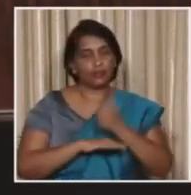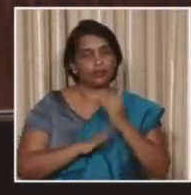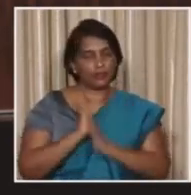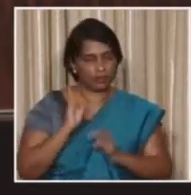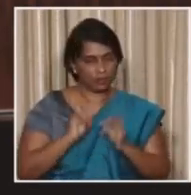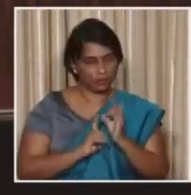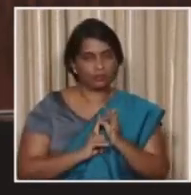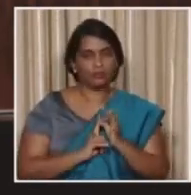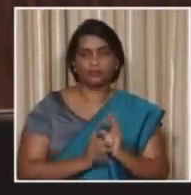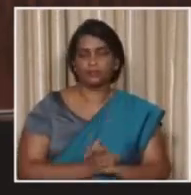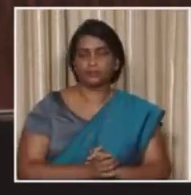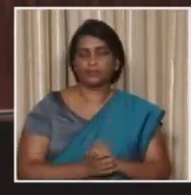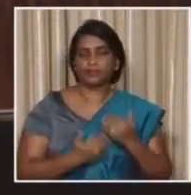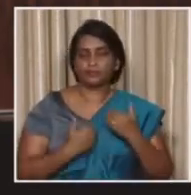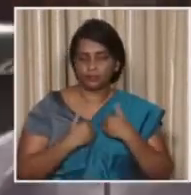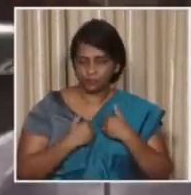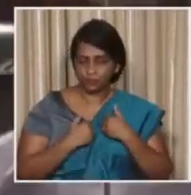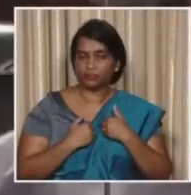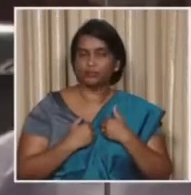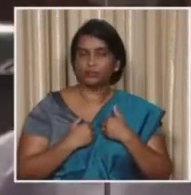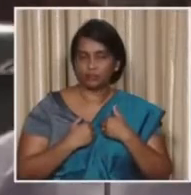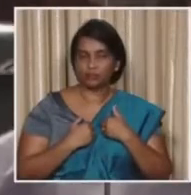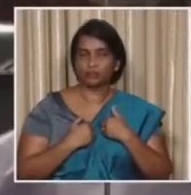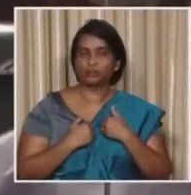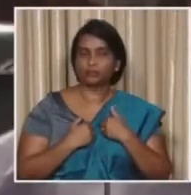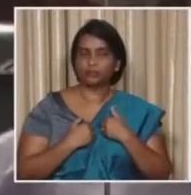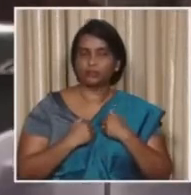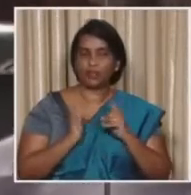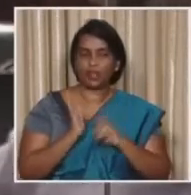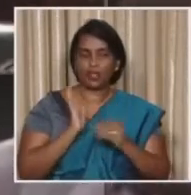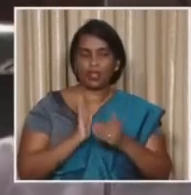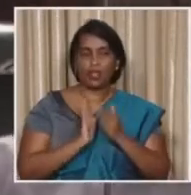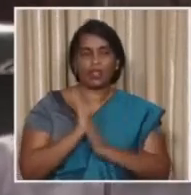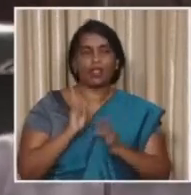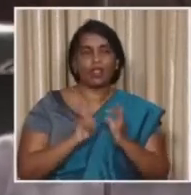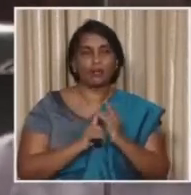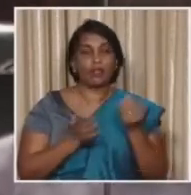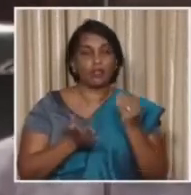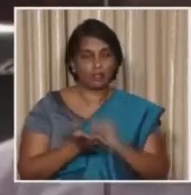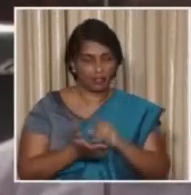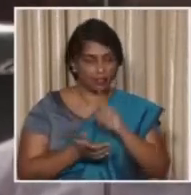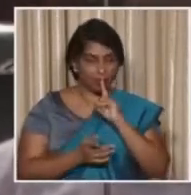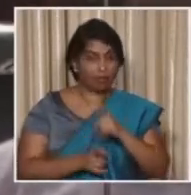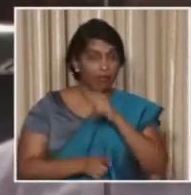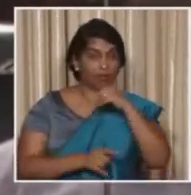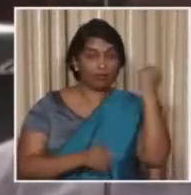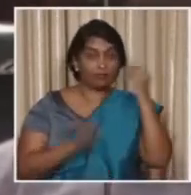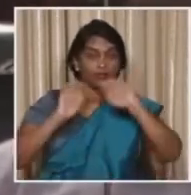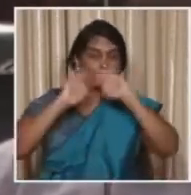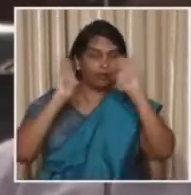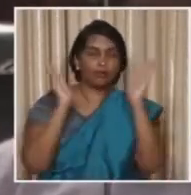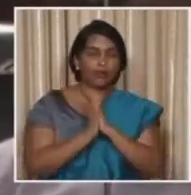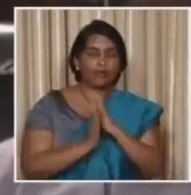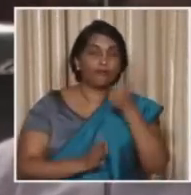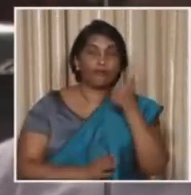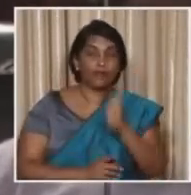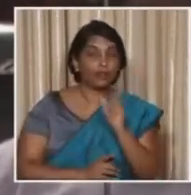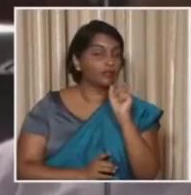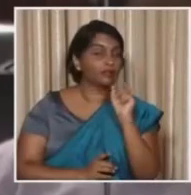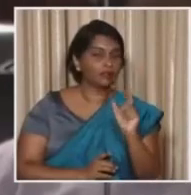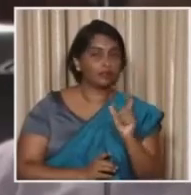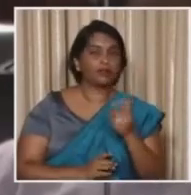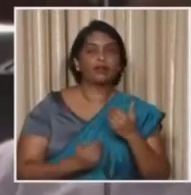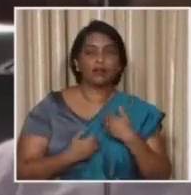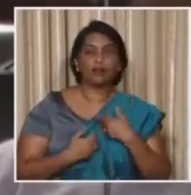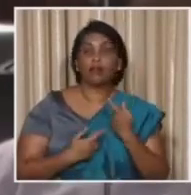මන්ත්‍රීතුමනි. අපේ අපේ අපේ අපේ කම්කරුඹතතුමා කිව්වා තව එක කතා. එතුමයි කතාවේ සාරාංශය තිබිච්ච වැදගත් වචනයක් තමයි දැන්